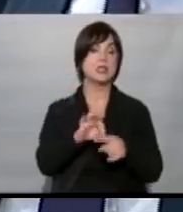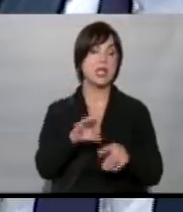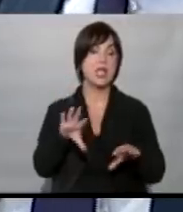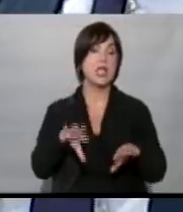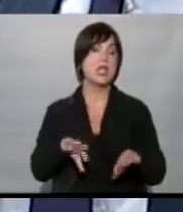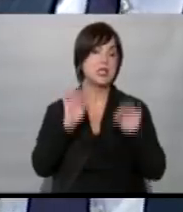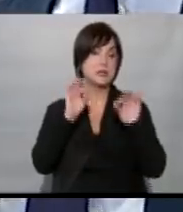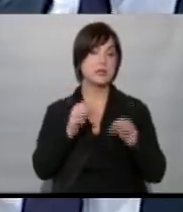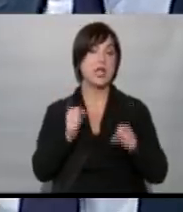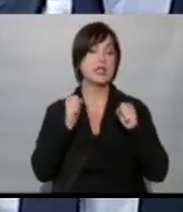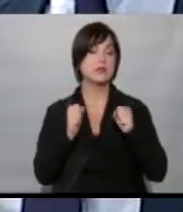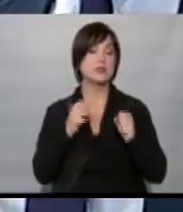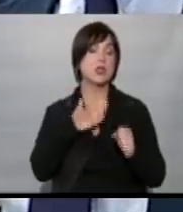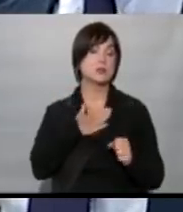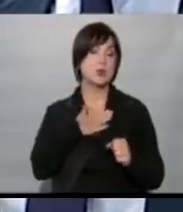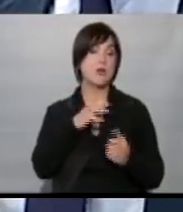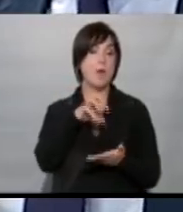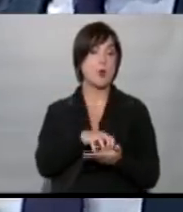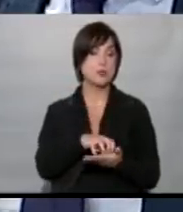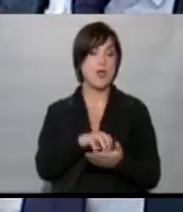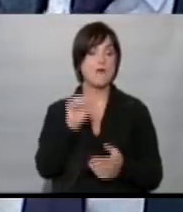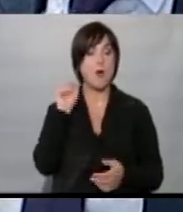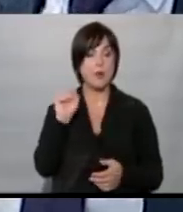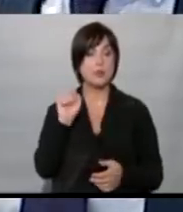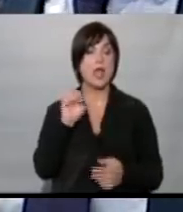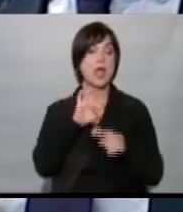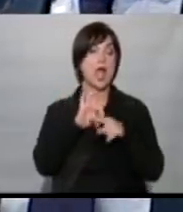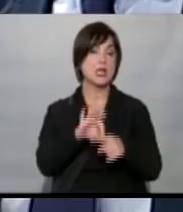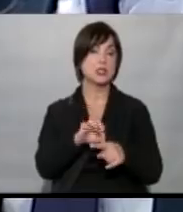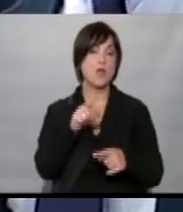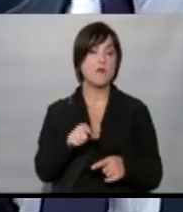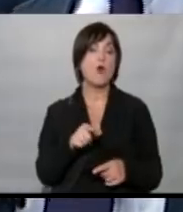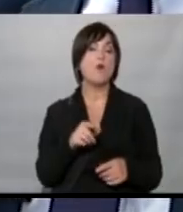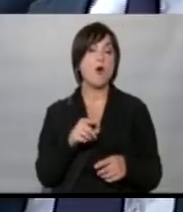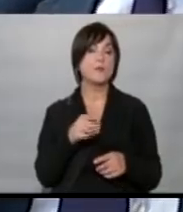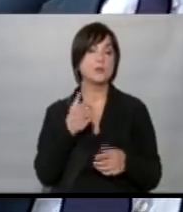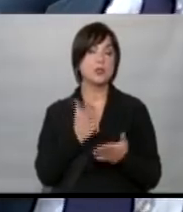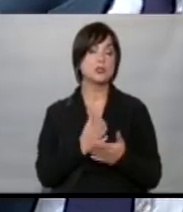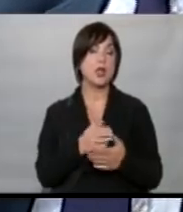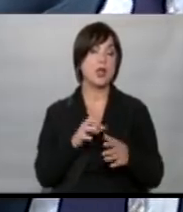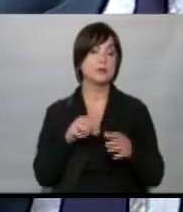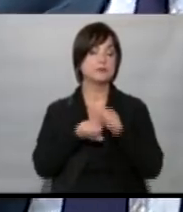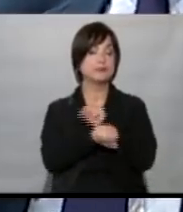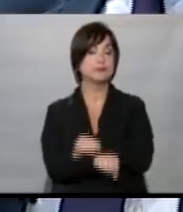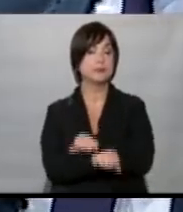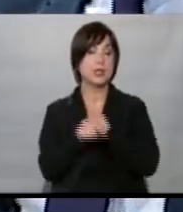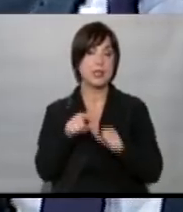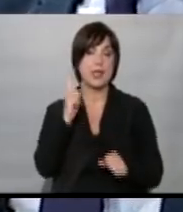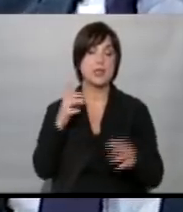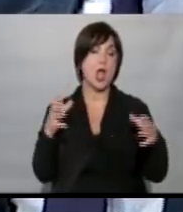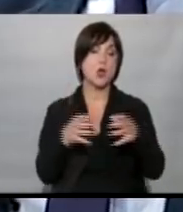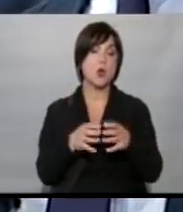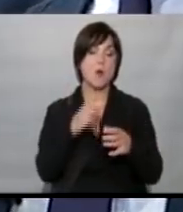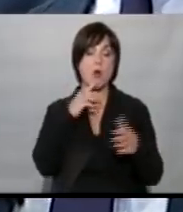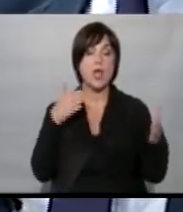да ја зацврсти по себе својата позиција во партијата на лидер, но во суштина стана заложник на наративот на една група која